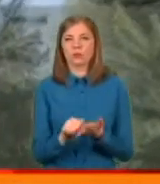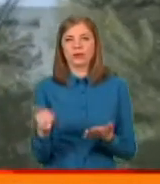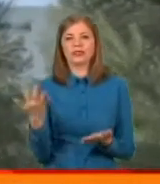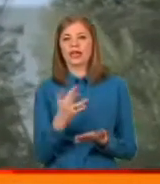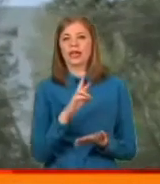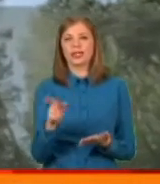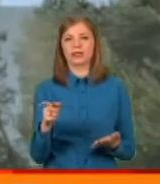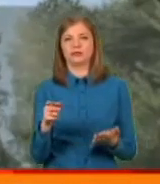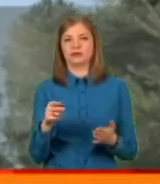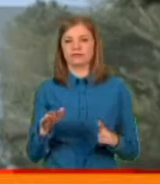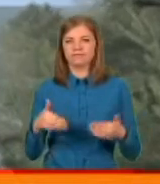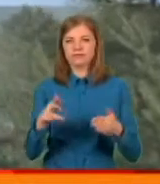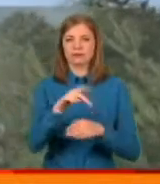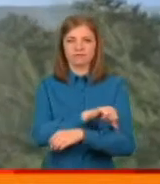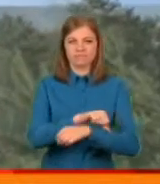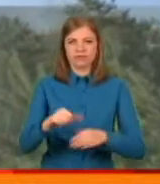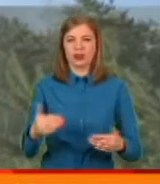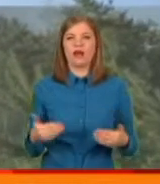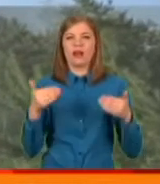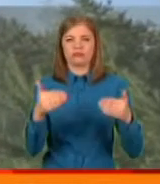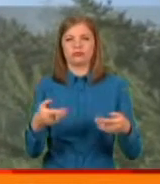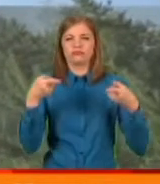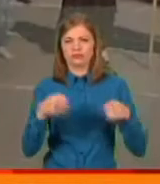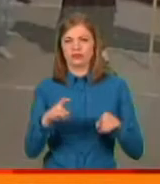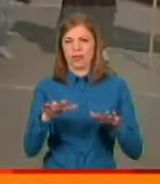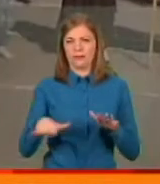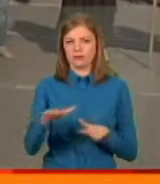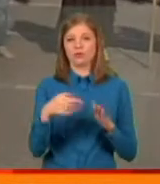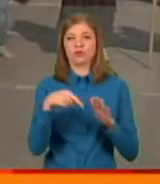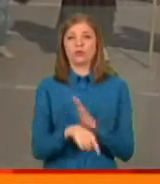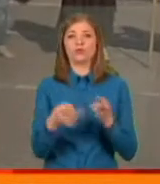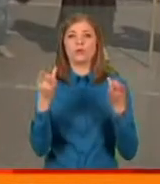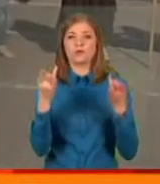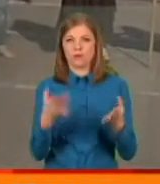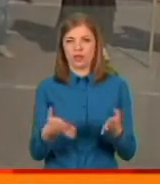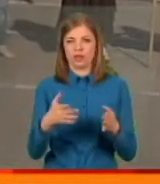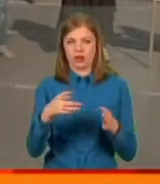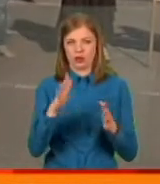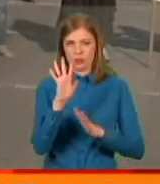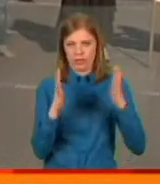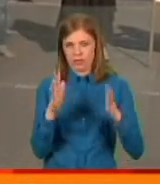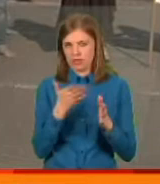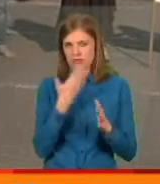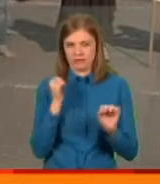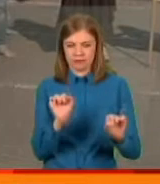б винесли межі ділянки парку в натуру на місцевості, тобто банально окреслили ліс.